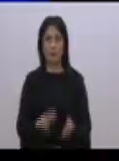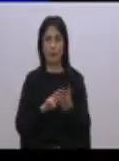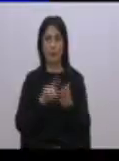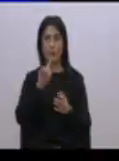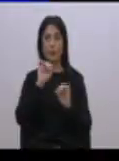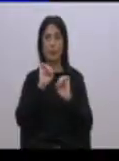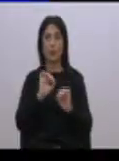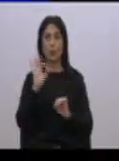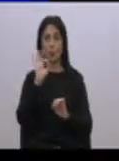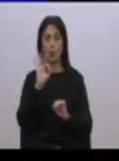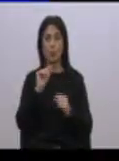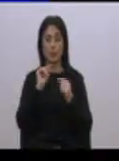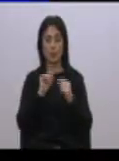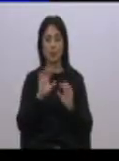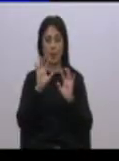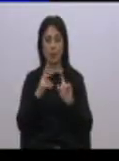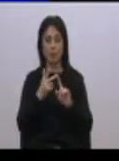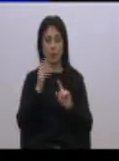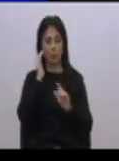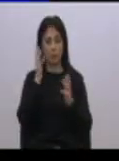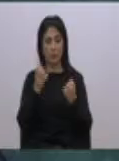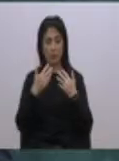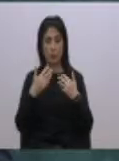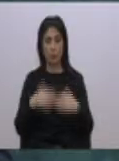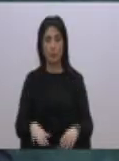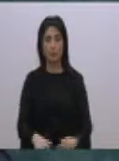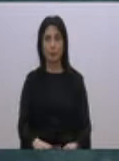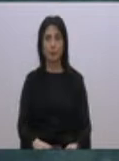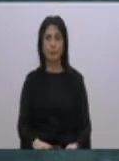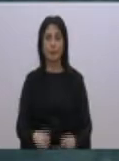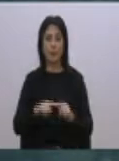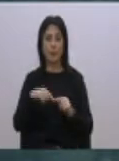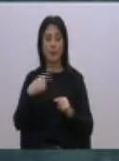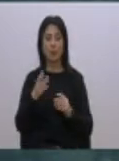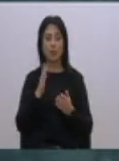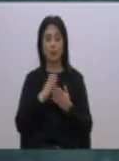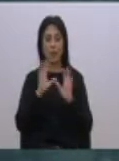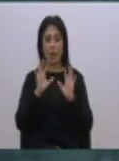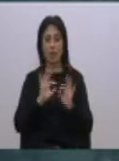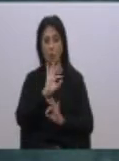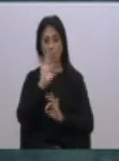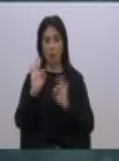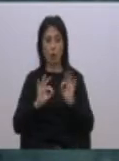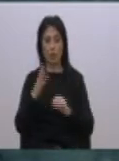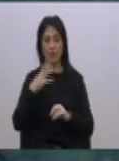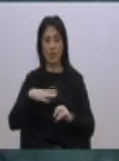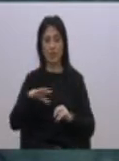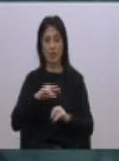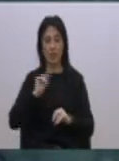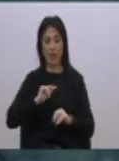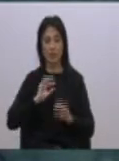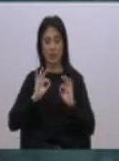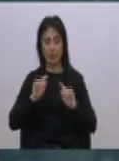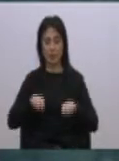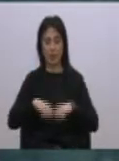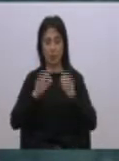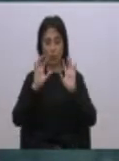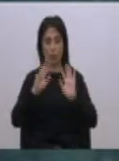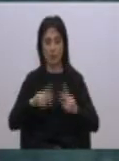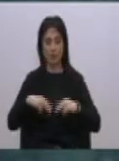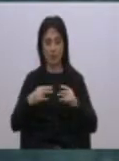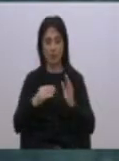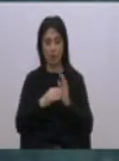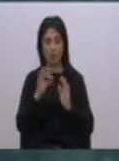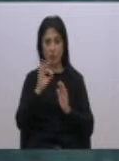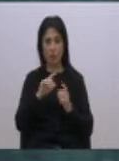Otmosdarul მომხრე nu licii neamdegi, canonii mesaj mosmenit migrebulia. Șemdegi gahlat, canonii proiecte, sakartvelos administratsiul samartvelos dagovata kodeksi,